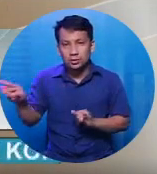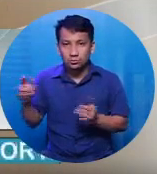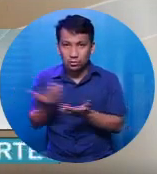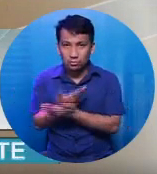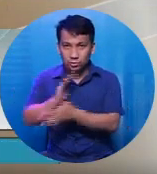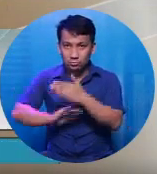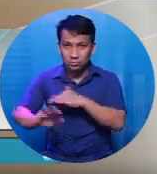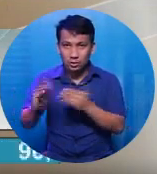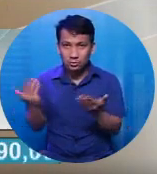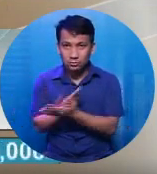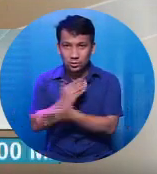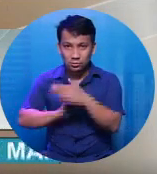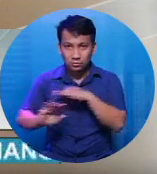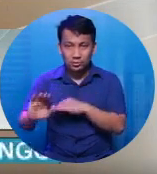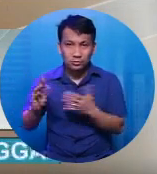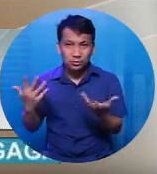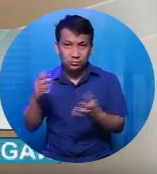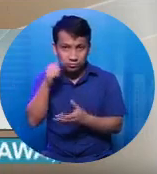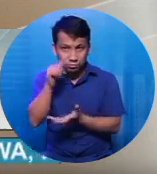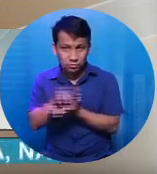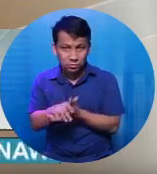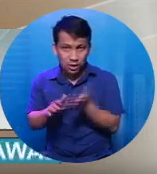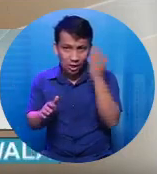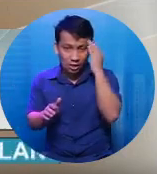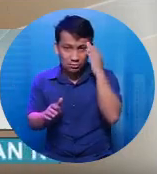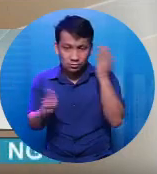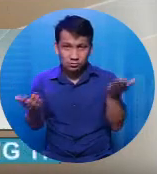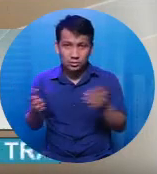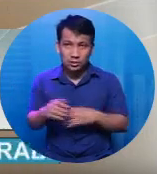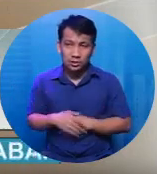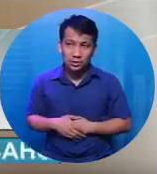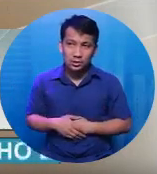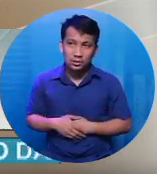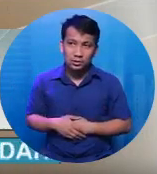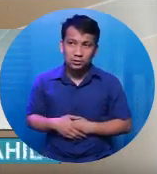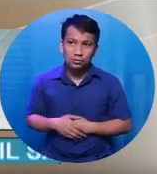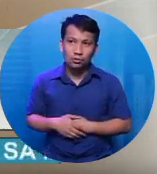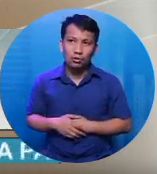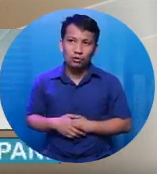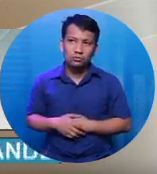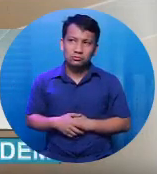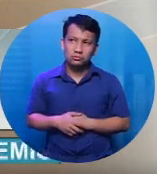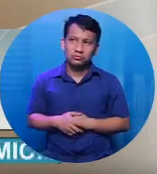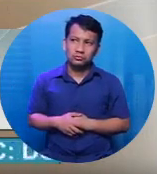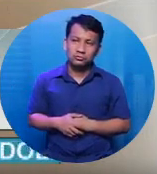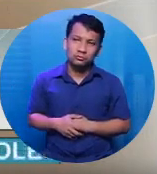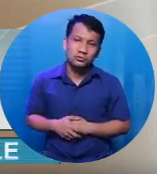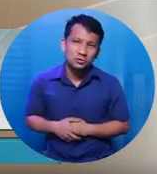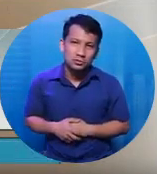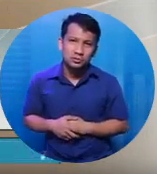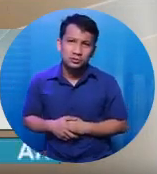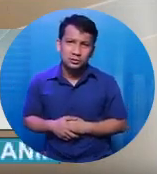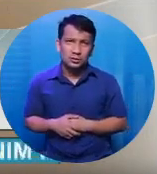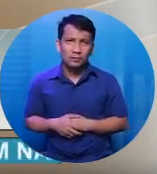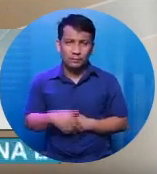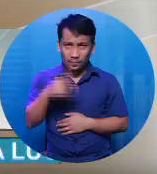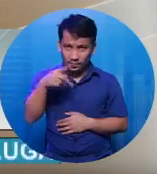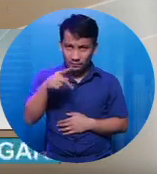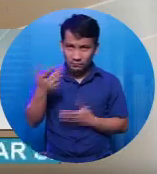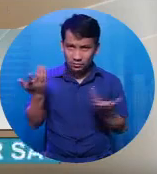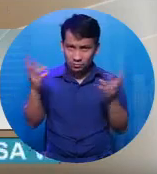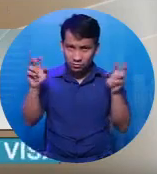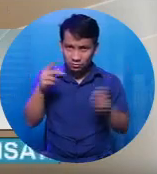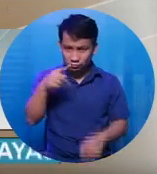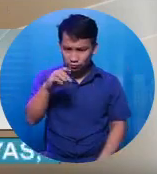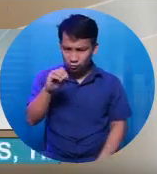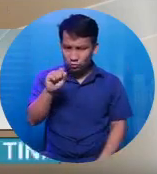lang. Alam mo ba yung sinasabi yung postpartum? Naintindihan mo yun? Naintindihan mo yung